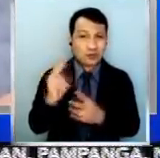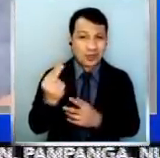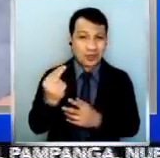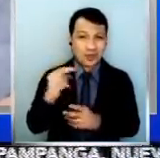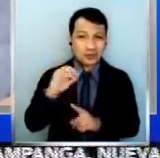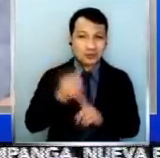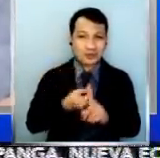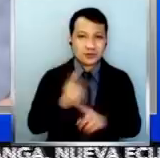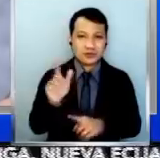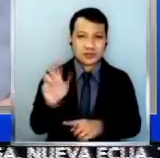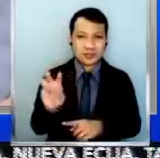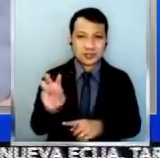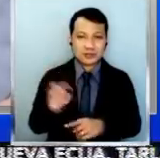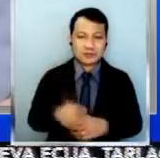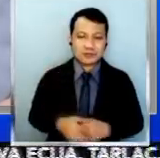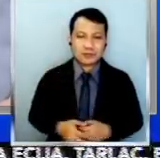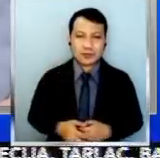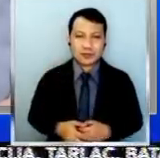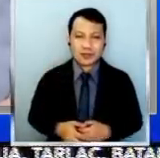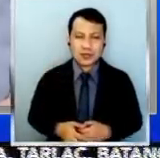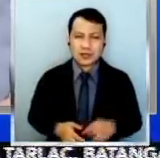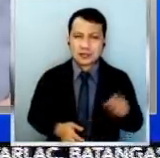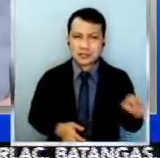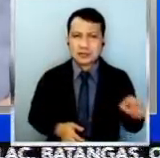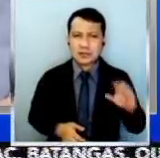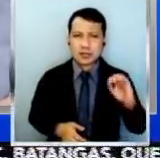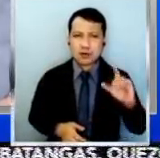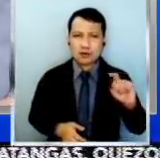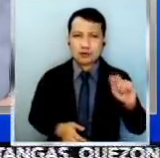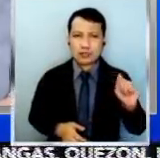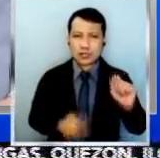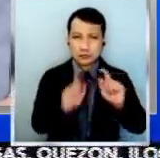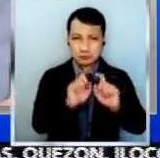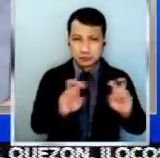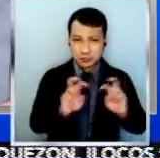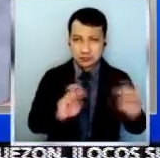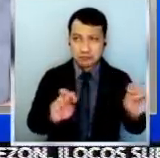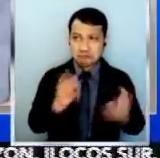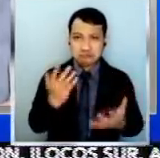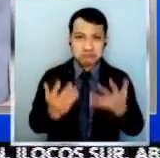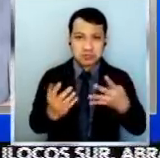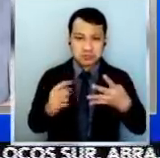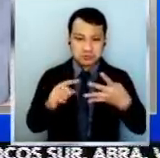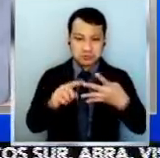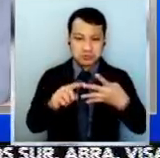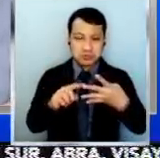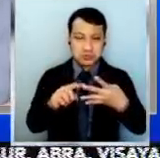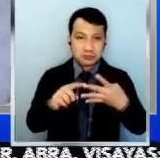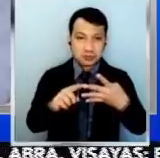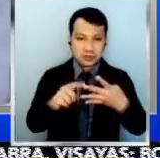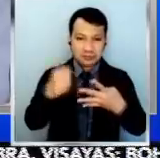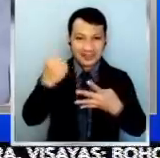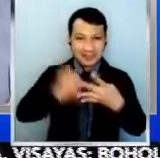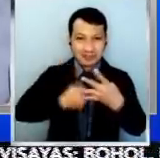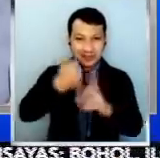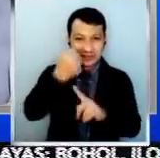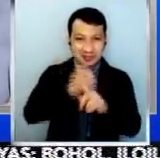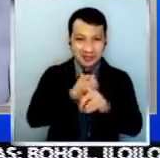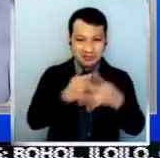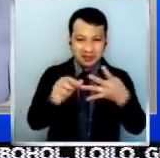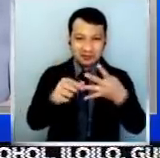26. Ayon po sa Okta Research, posibleng sa ikalawa o ikatlong linggo pa raw ng Setyembre bumaba ang mga bagong kaso